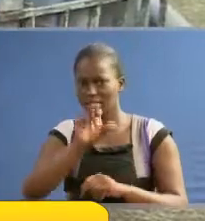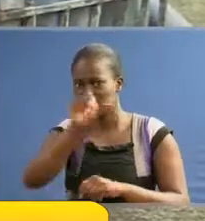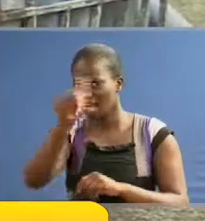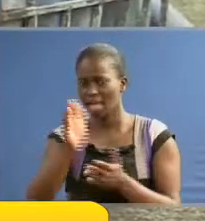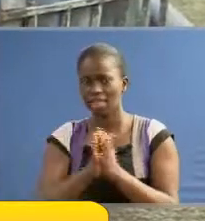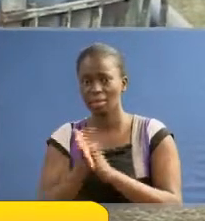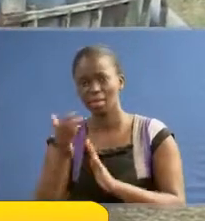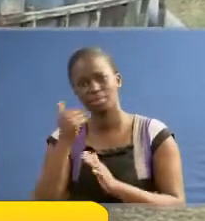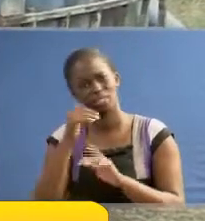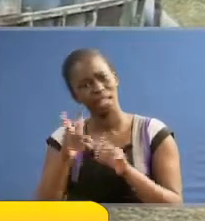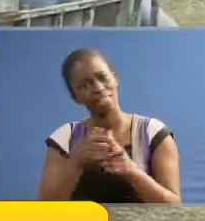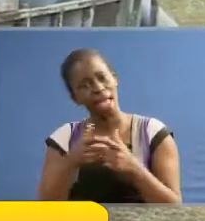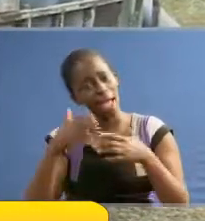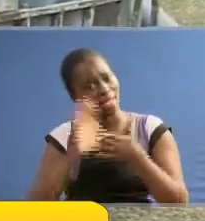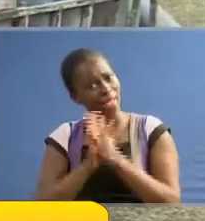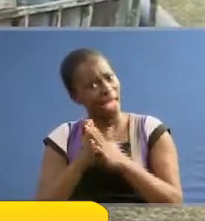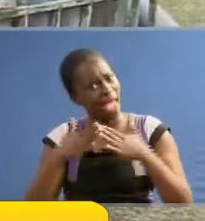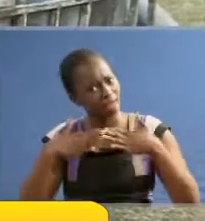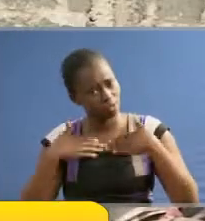magonjwa mengine walipona.